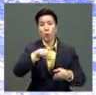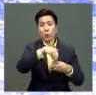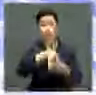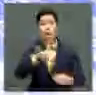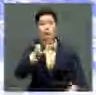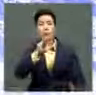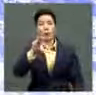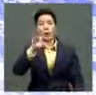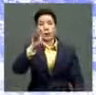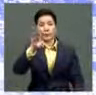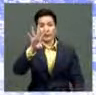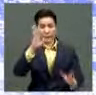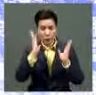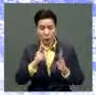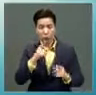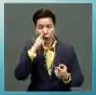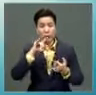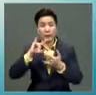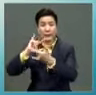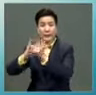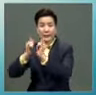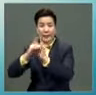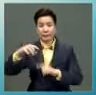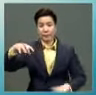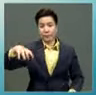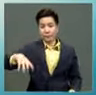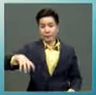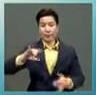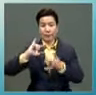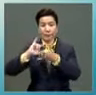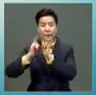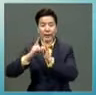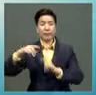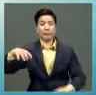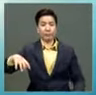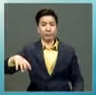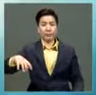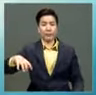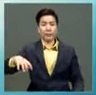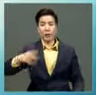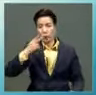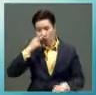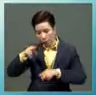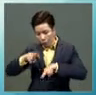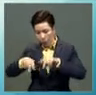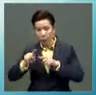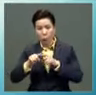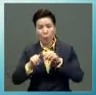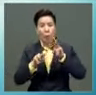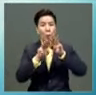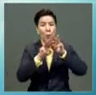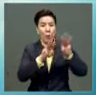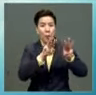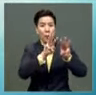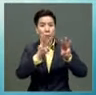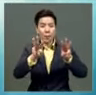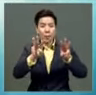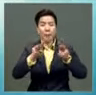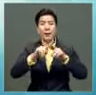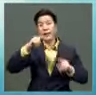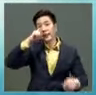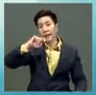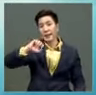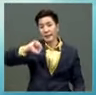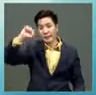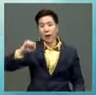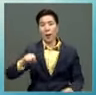นที่เซ็นทรัลระยองนะครับในช่วงเวลาเดียวกันติดตามโดยเว็บไทยชนะและโมบายไทยชนะ